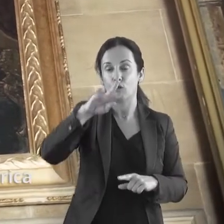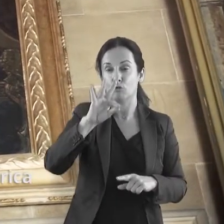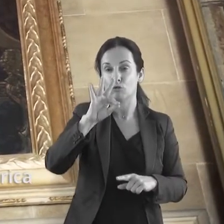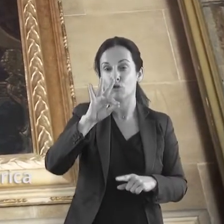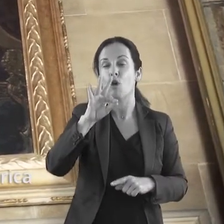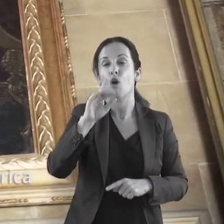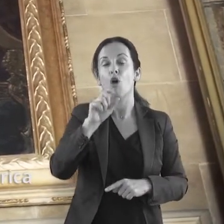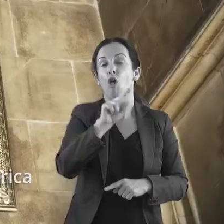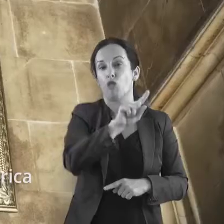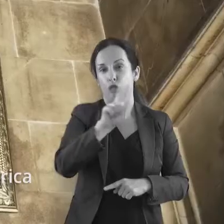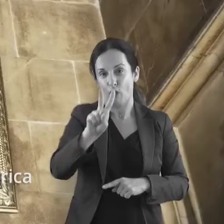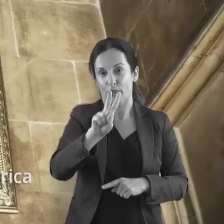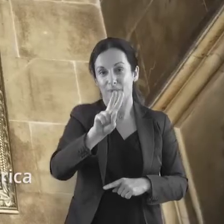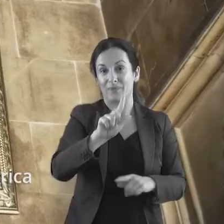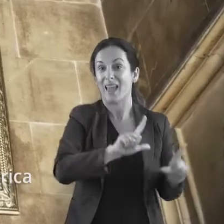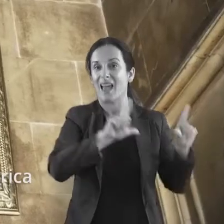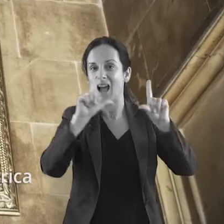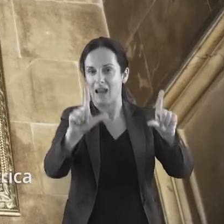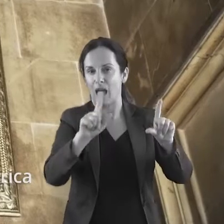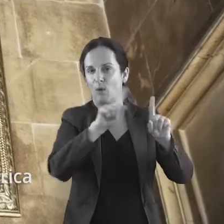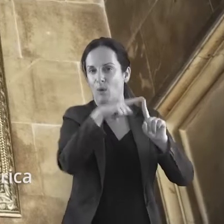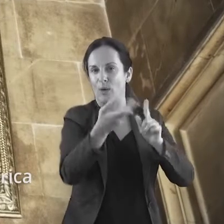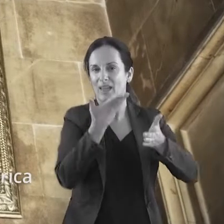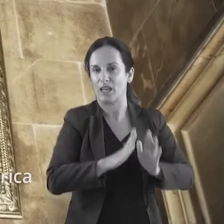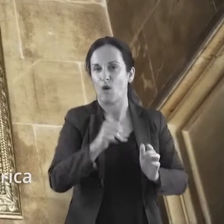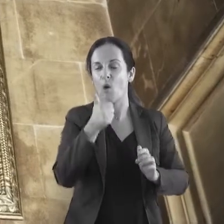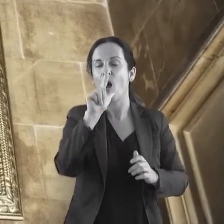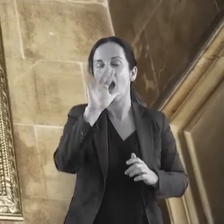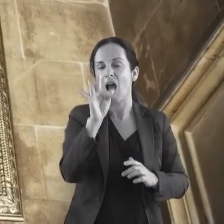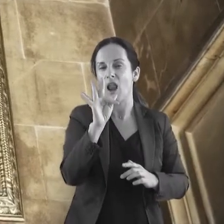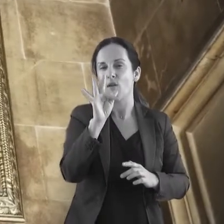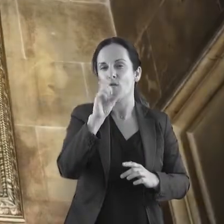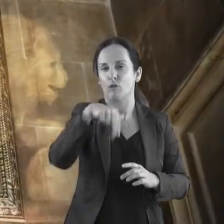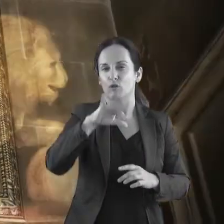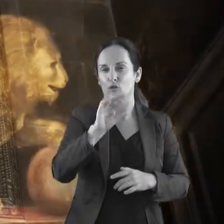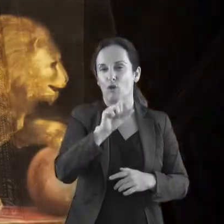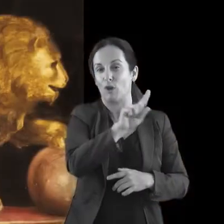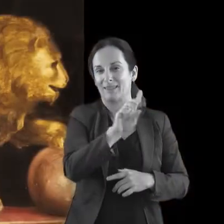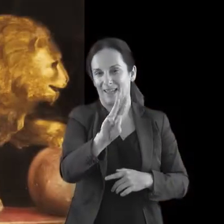l'altre costat una altra representació pictòrica del seu fill Alfons XIII.